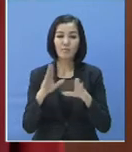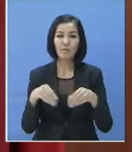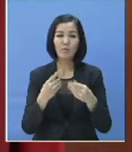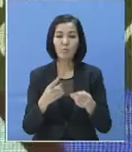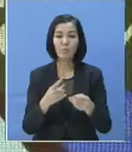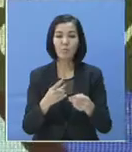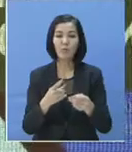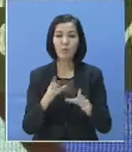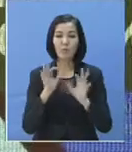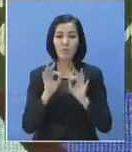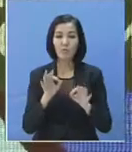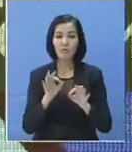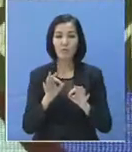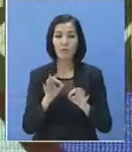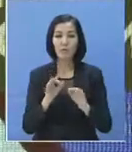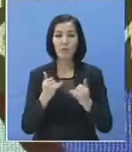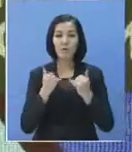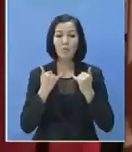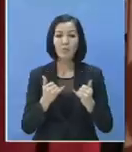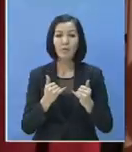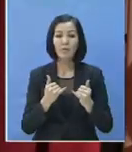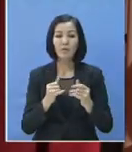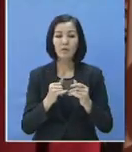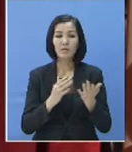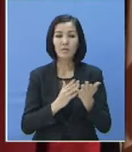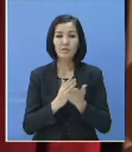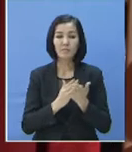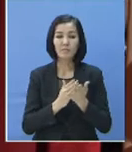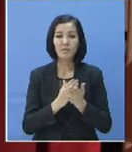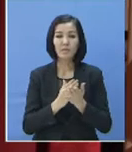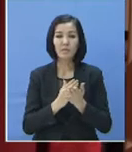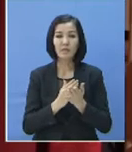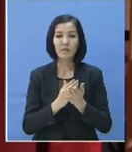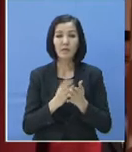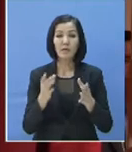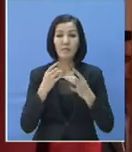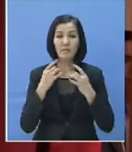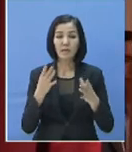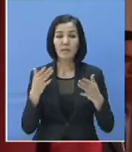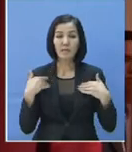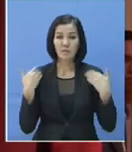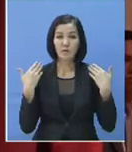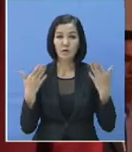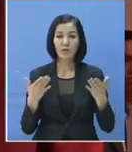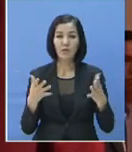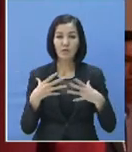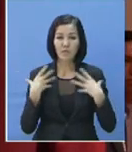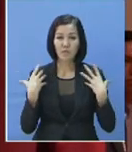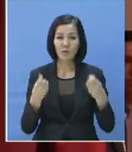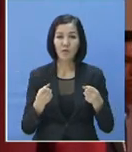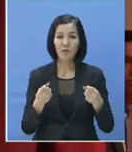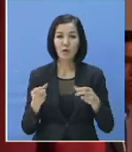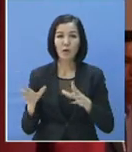өтуге болады. Құрметті әлеуметтік сала қызметкерлері, сіздерді тағы да мерекелеріңізбен құттықтаймын. Дендеріңізге